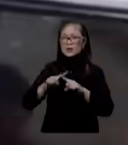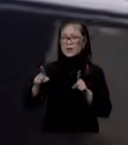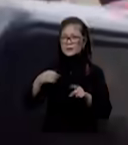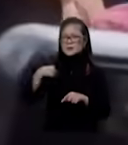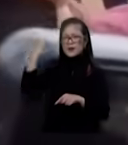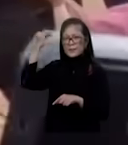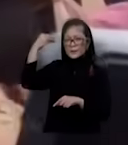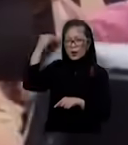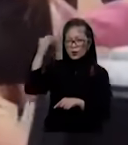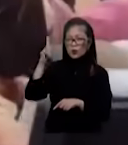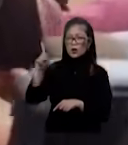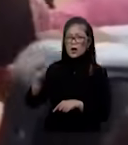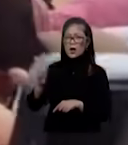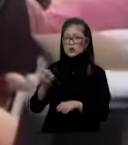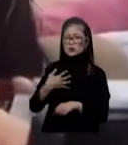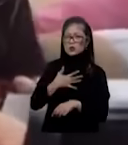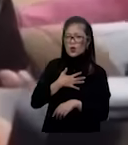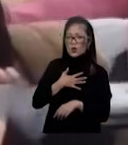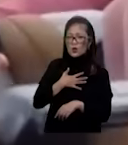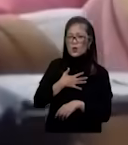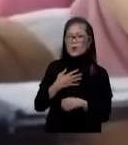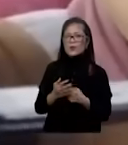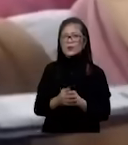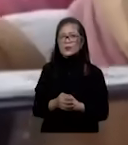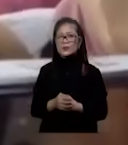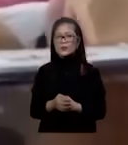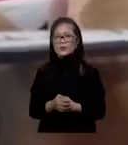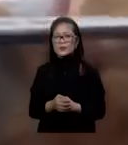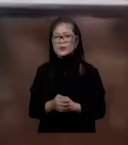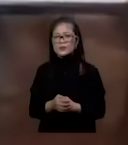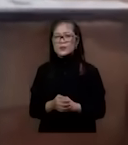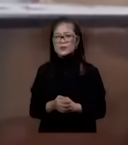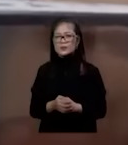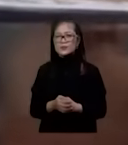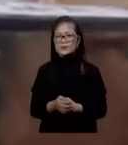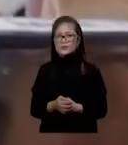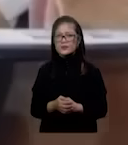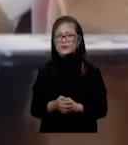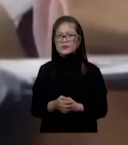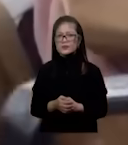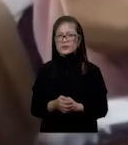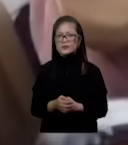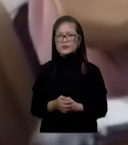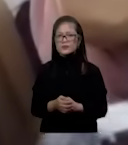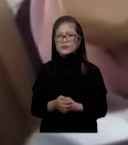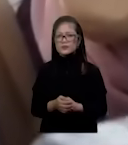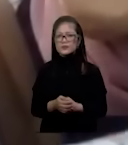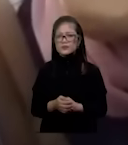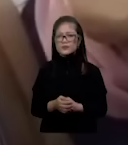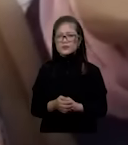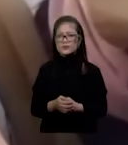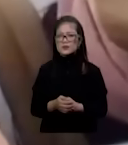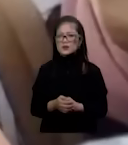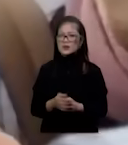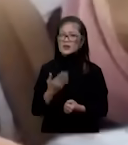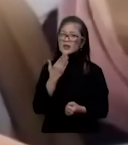bingung dan agak shock. Berarti A1 eksekutif nggak? Di legislatif? Ya makanya tanya teman-teman